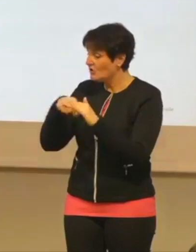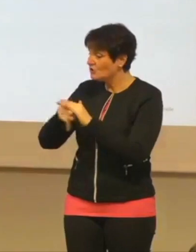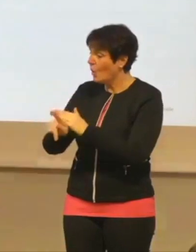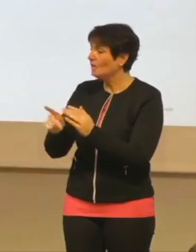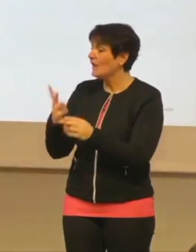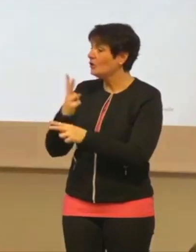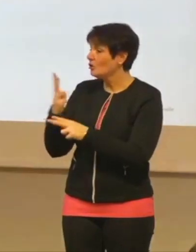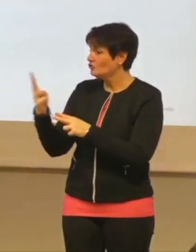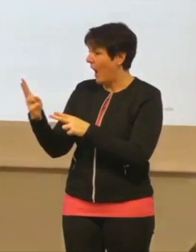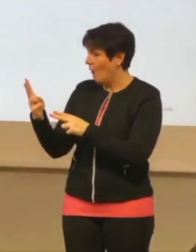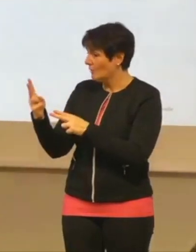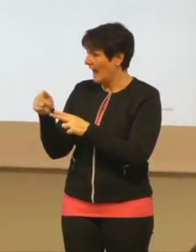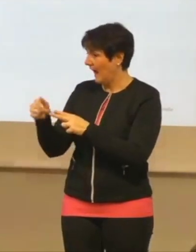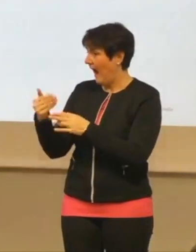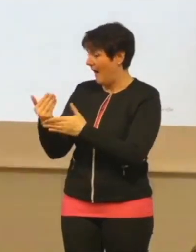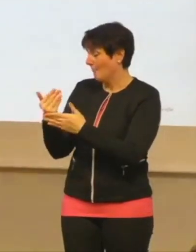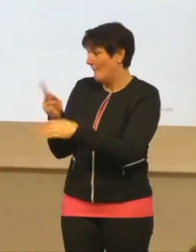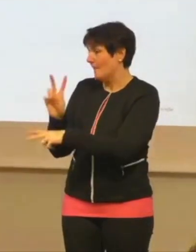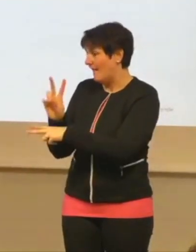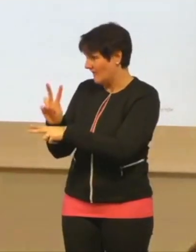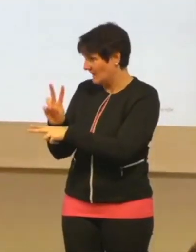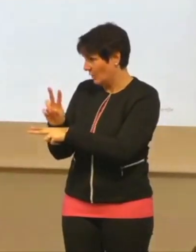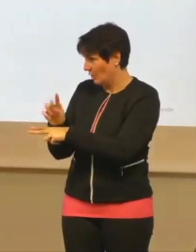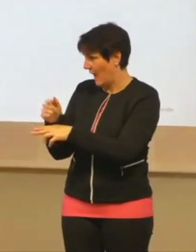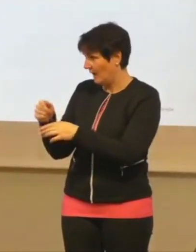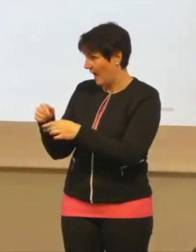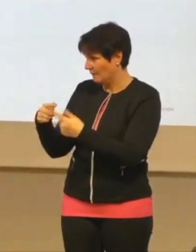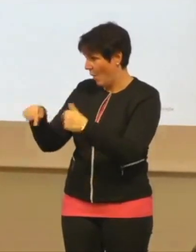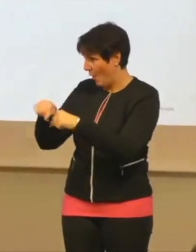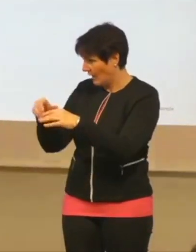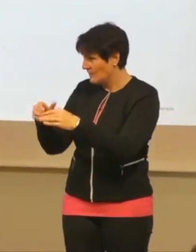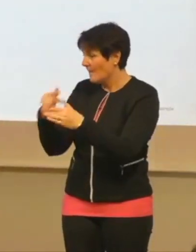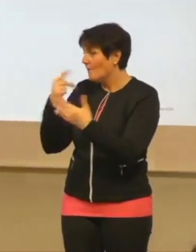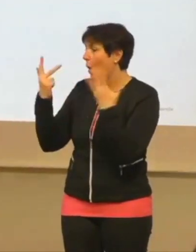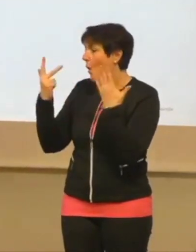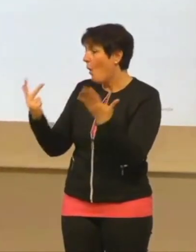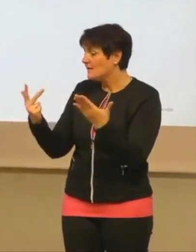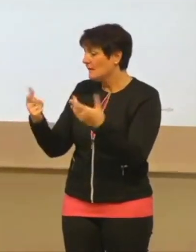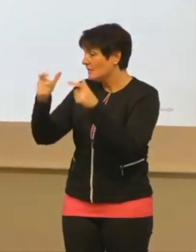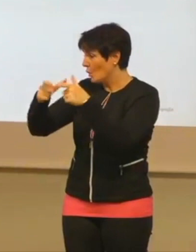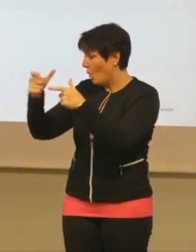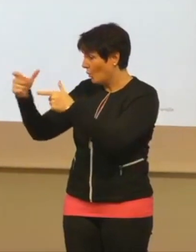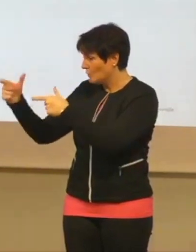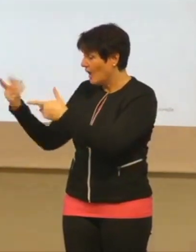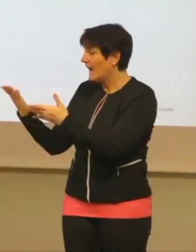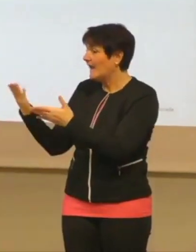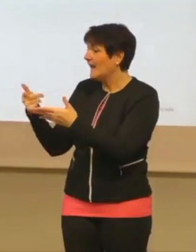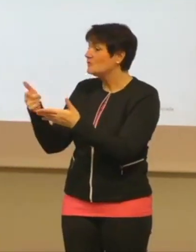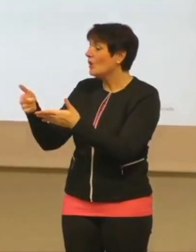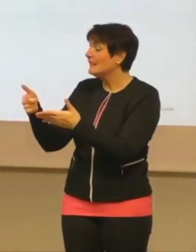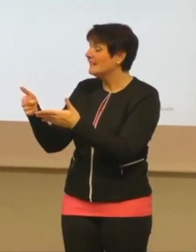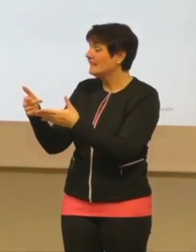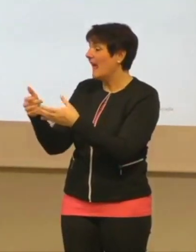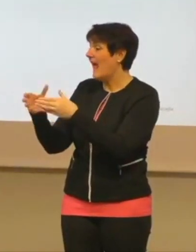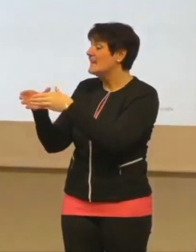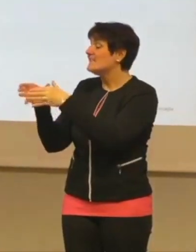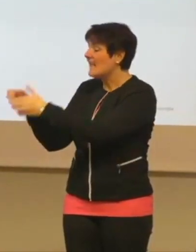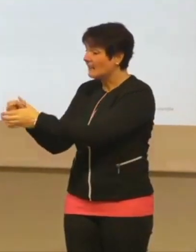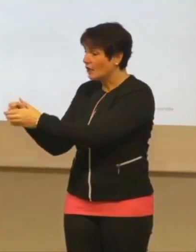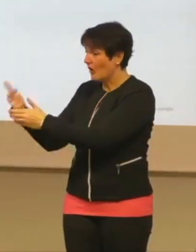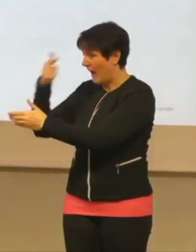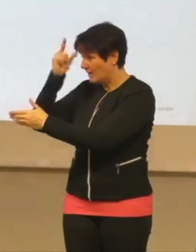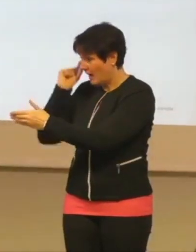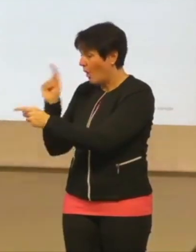državnega preventivnega mehanizma vsako leto obiščemo približno 80 ustanov, kjer so zadržane osebe. Med